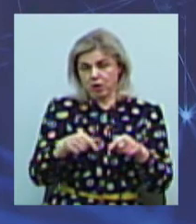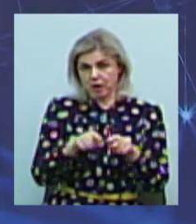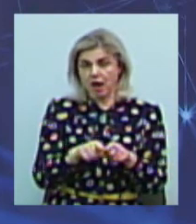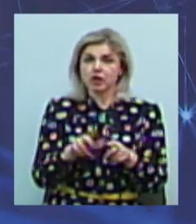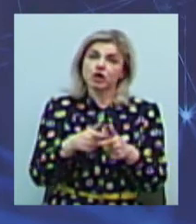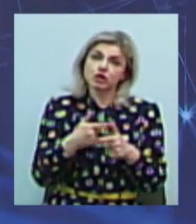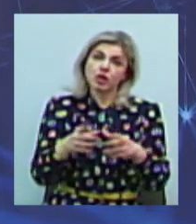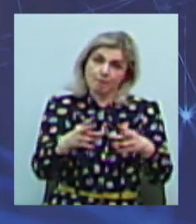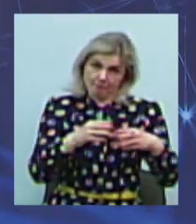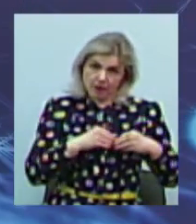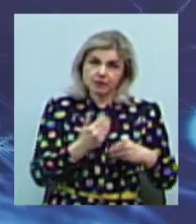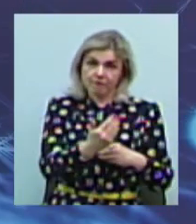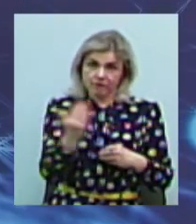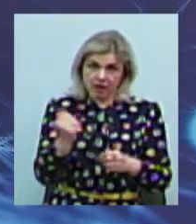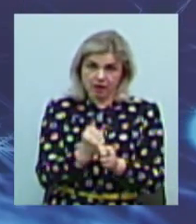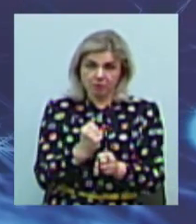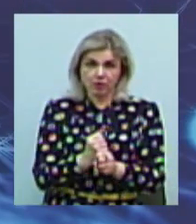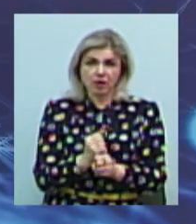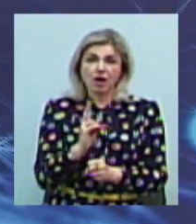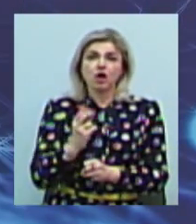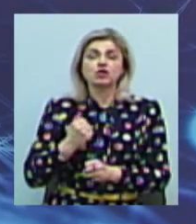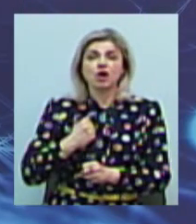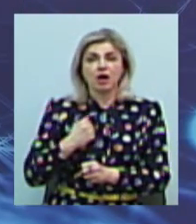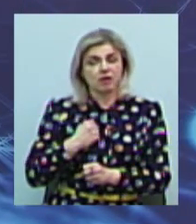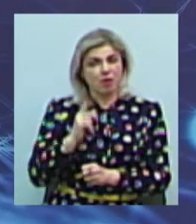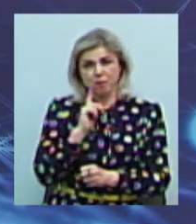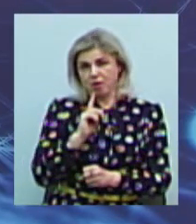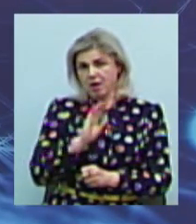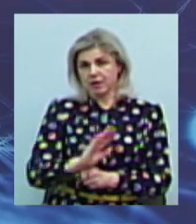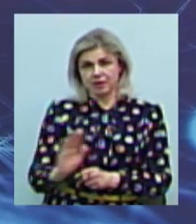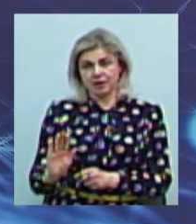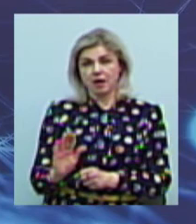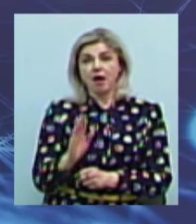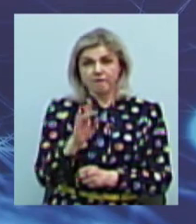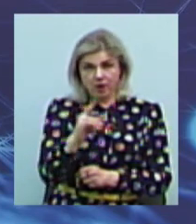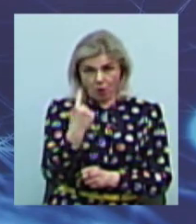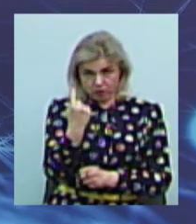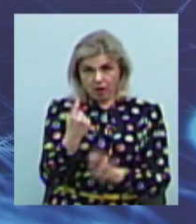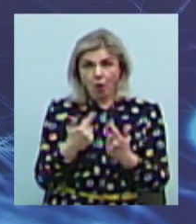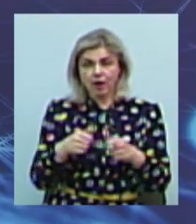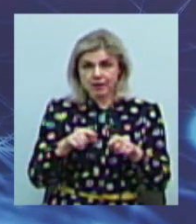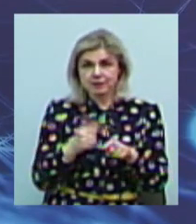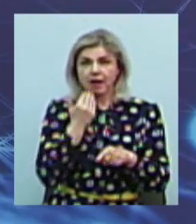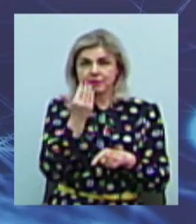ви працюєте? Ну, на жаль, поки що ні. Ну, от якось, тобто ви одна організація?